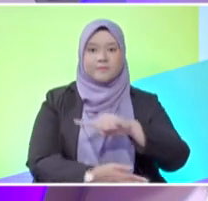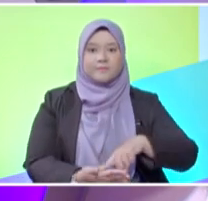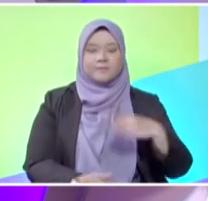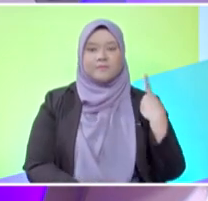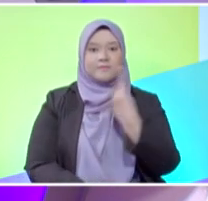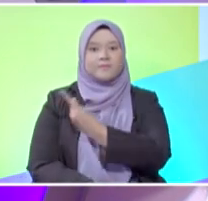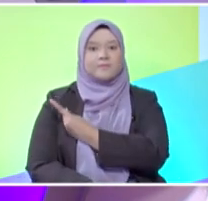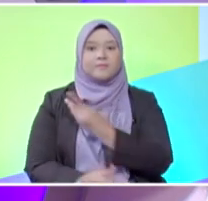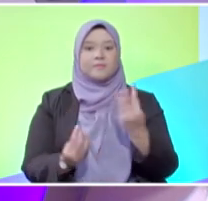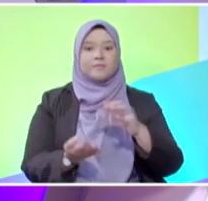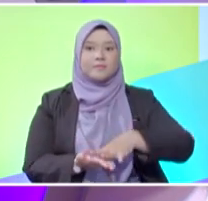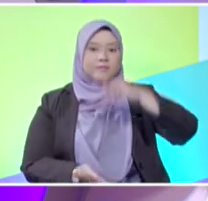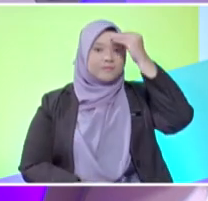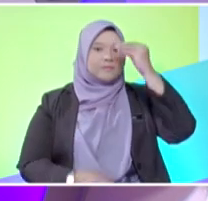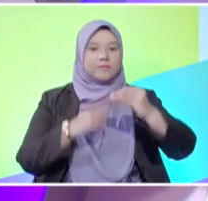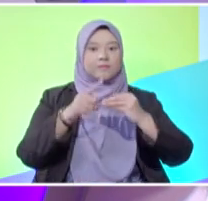Baiklah